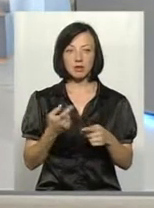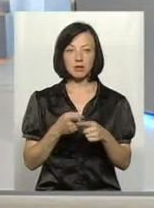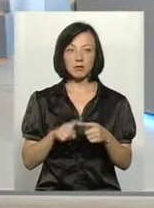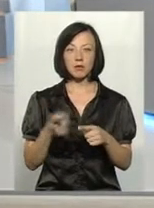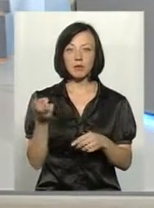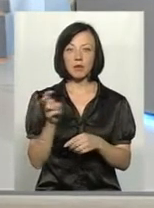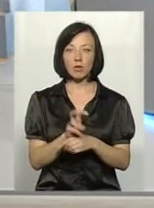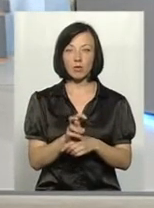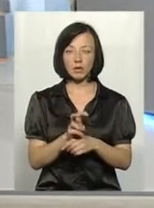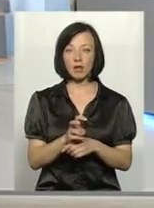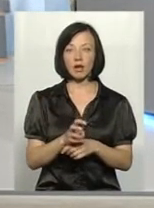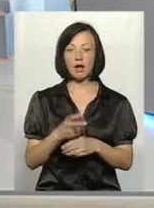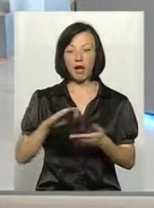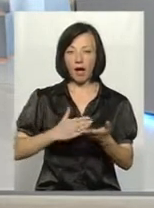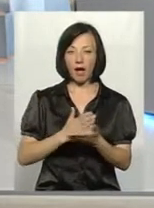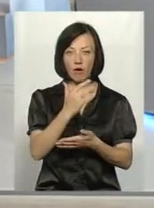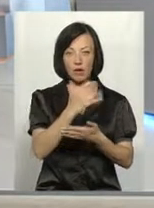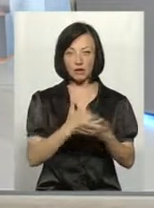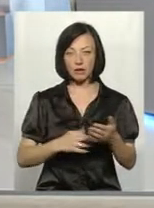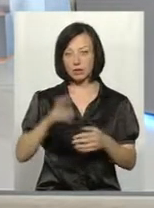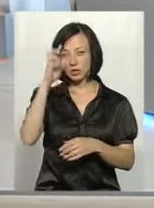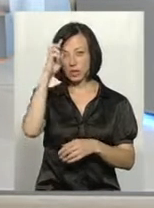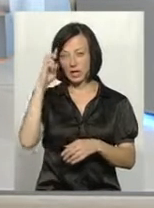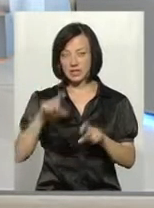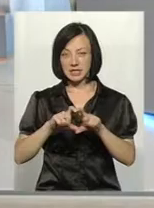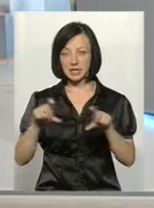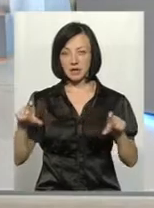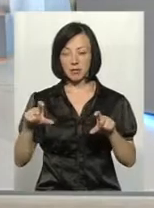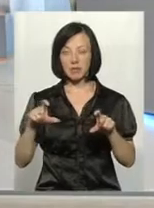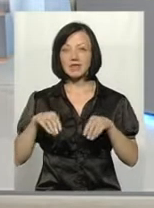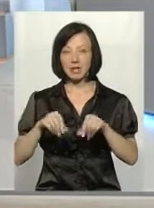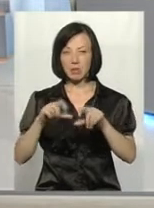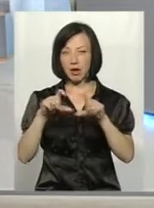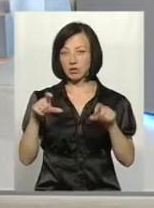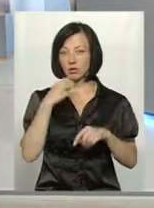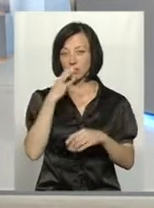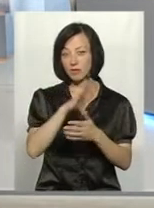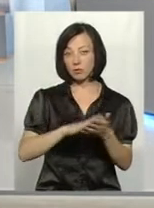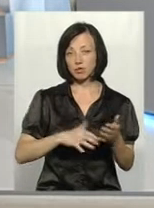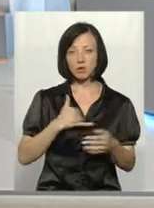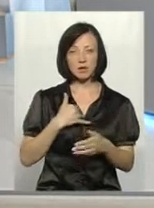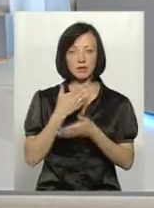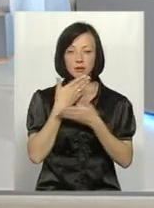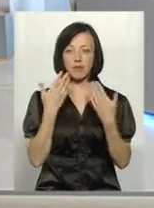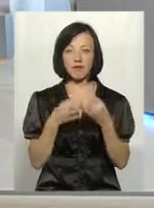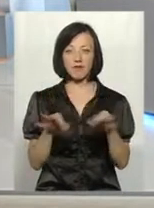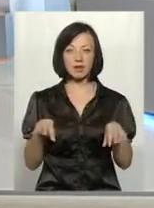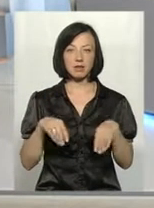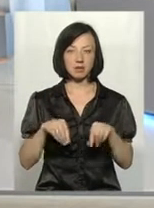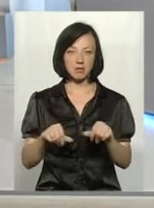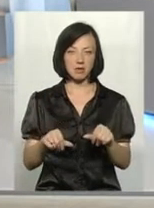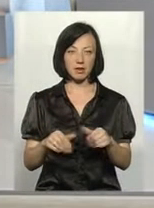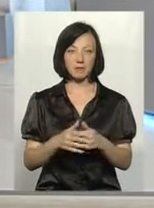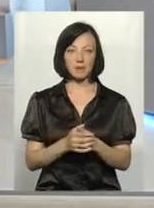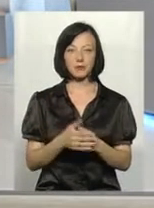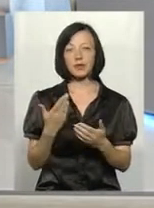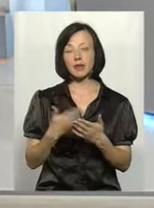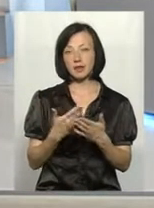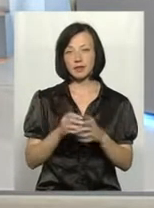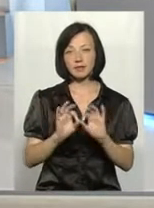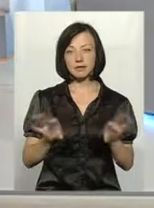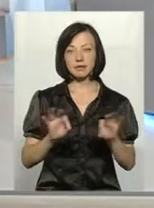Приходять в геокадастр, в Держземагентство наше, а їм кажуть, вибачте, в нас немає вільних земель. Дайте їм приклад,